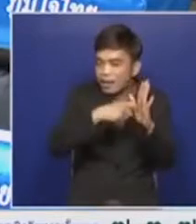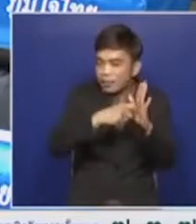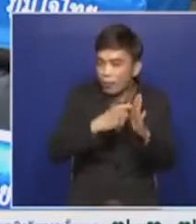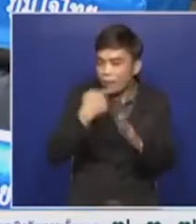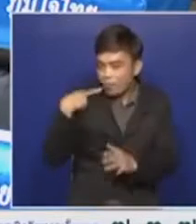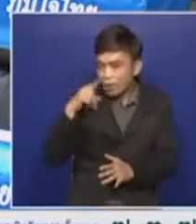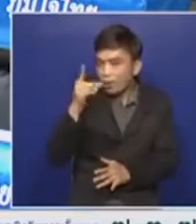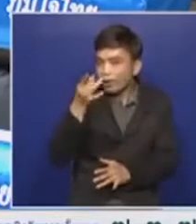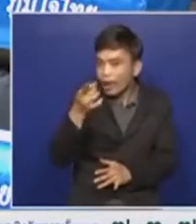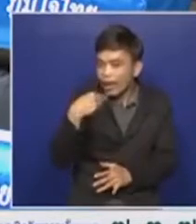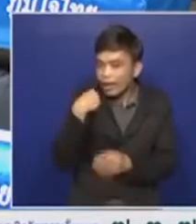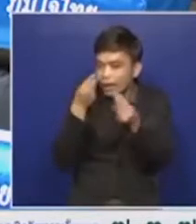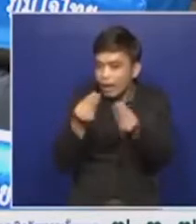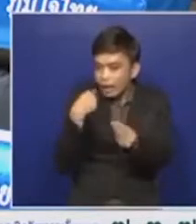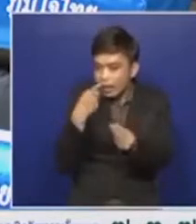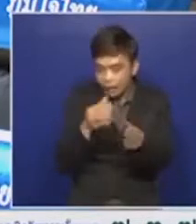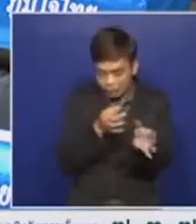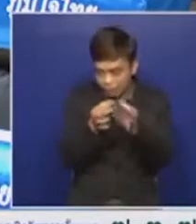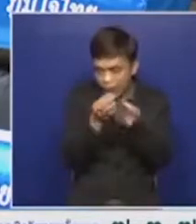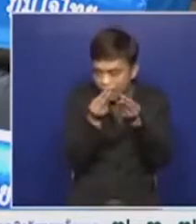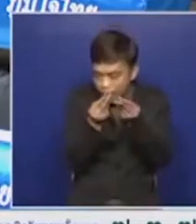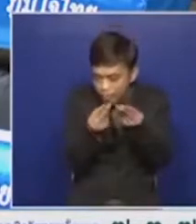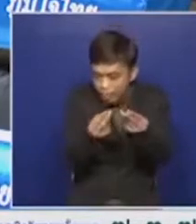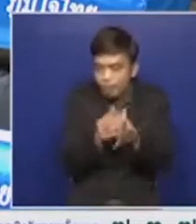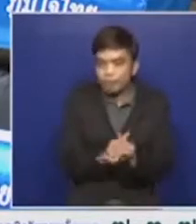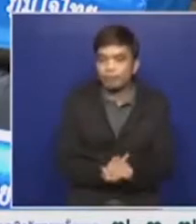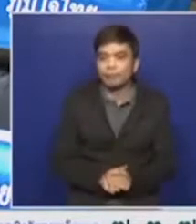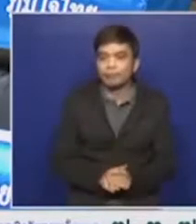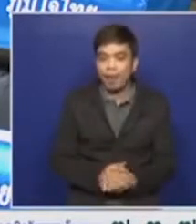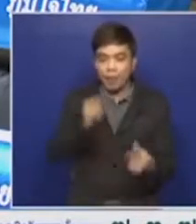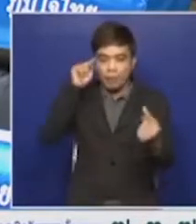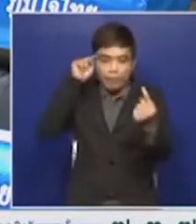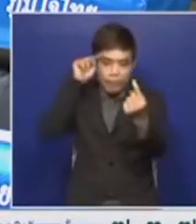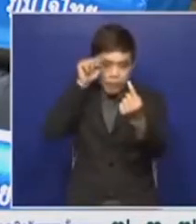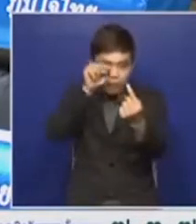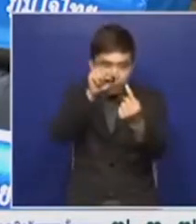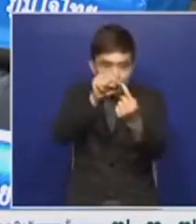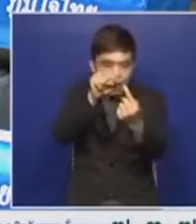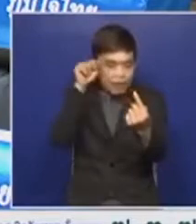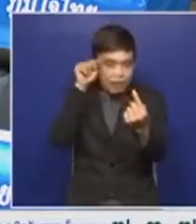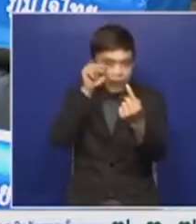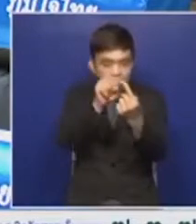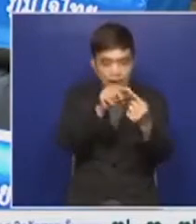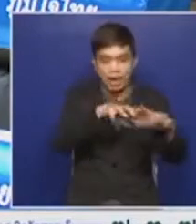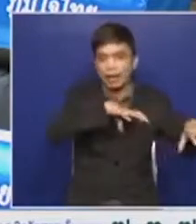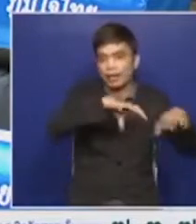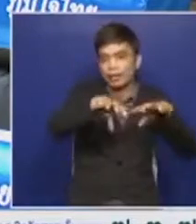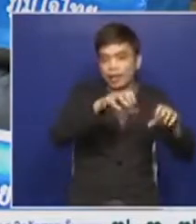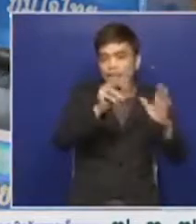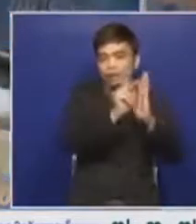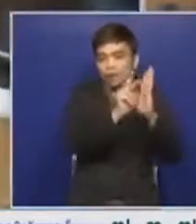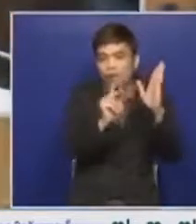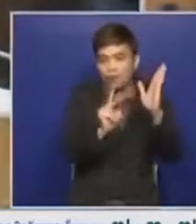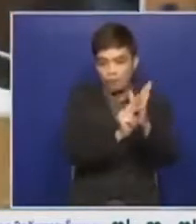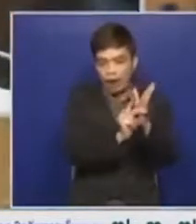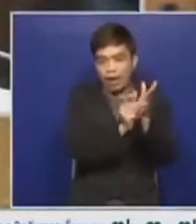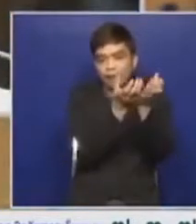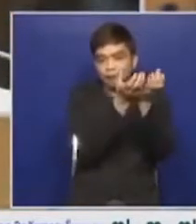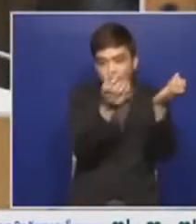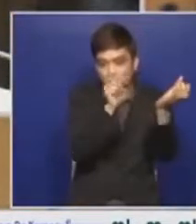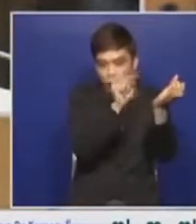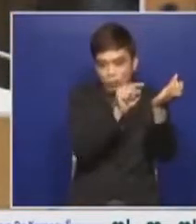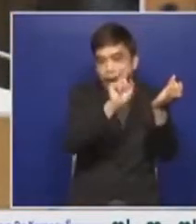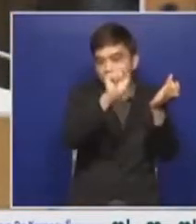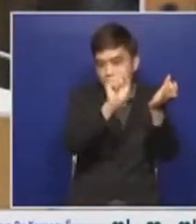นี้โดยละเอียดจะไปทานครับเป้าหมายของการจับทำล่าธรรมนูญใหม่ในครั้งนี้